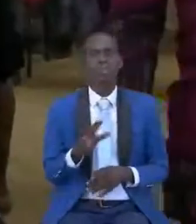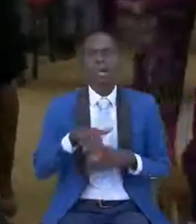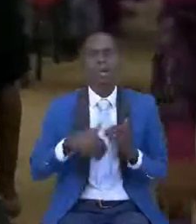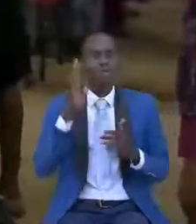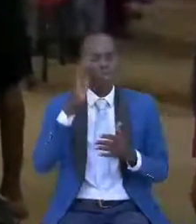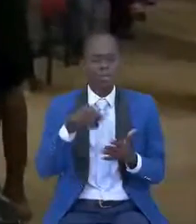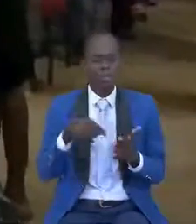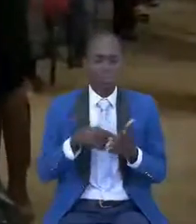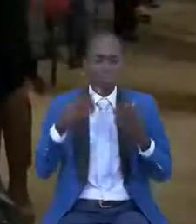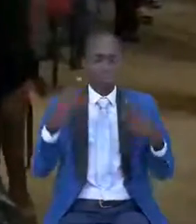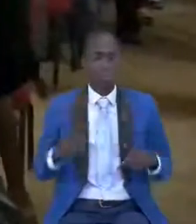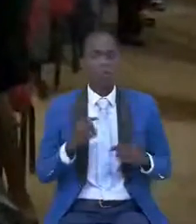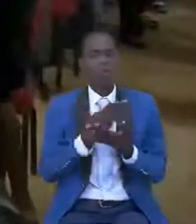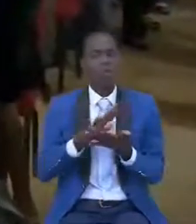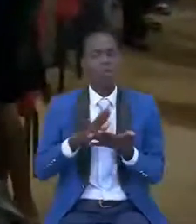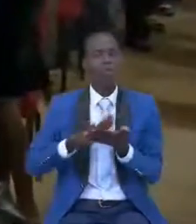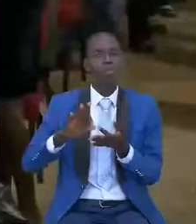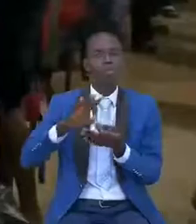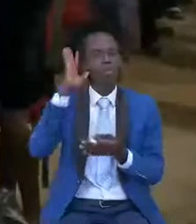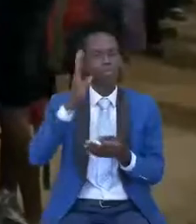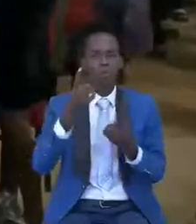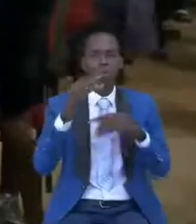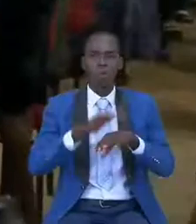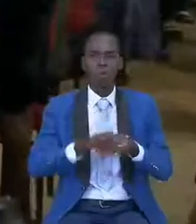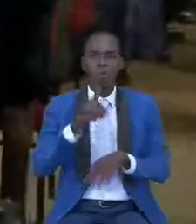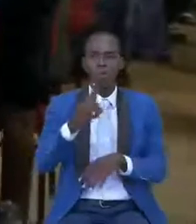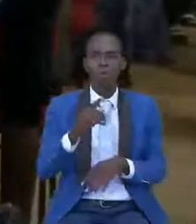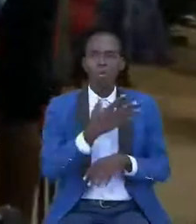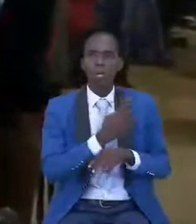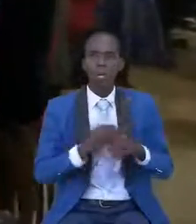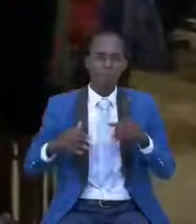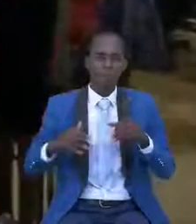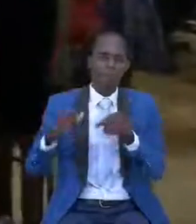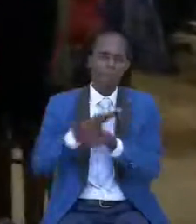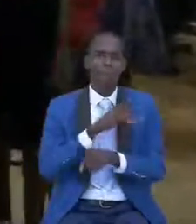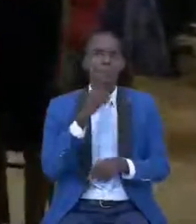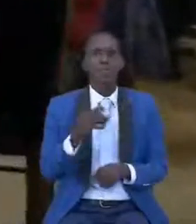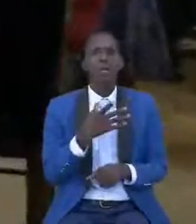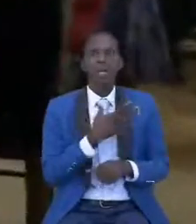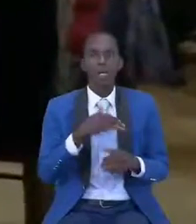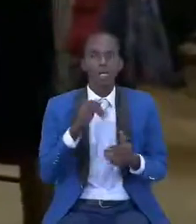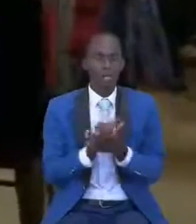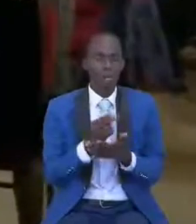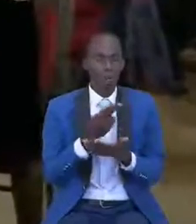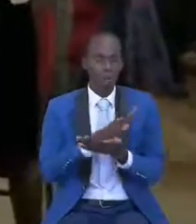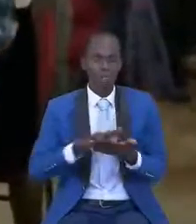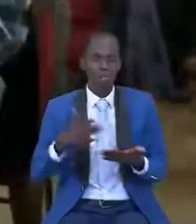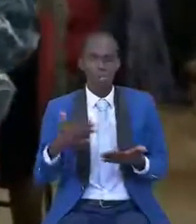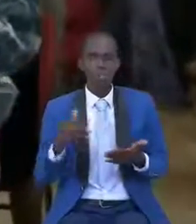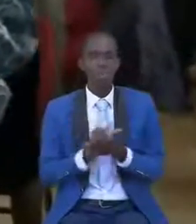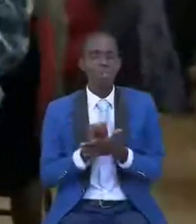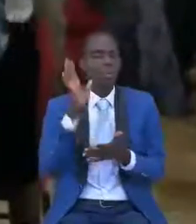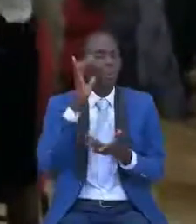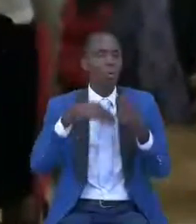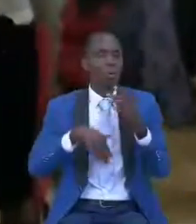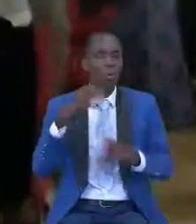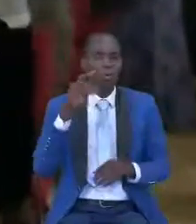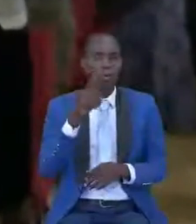toi et te couvrira de son ombre. Et le Saint-Enfant qui naîtra de toi sera